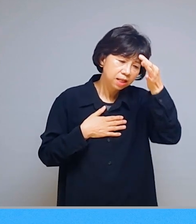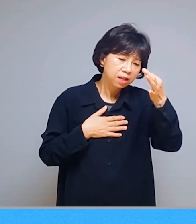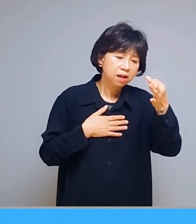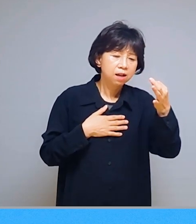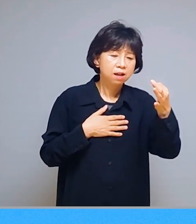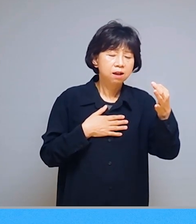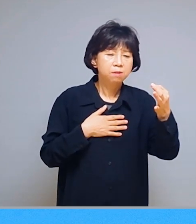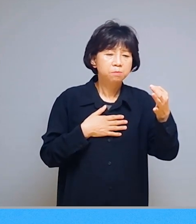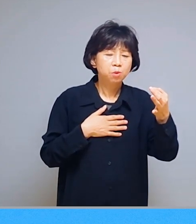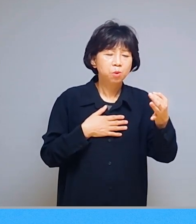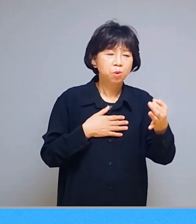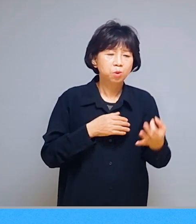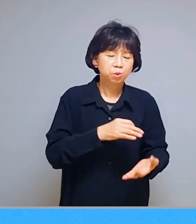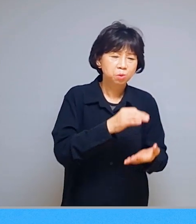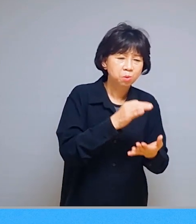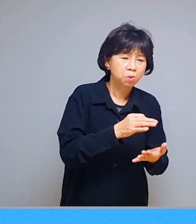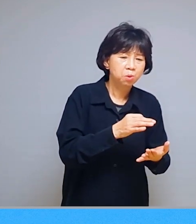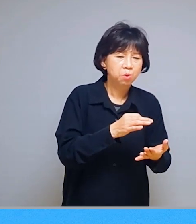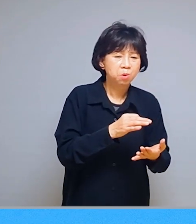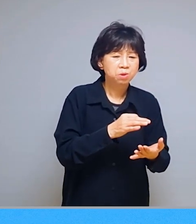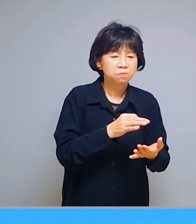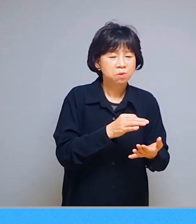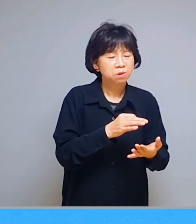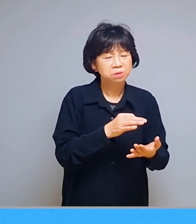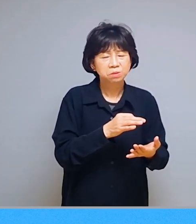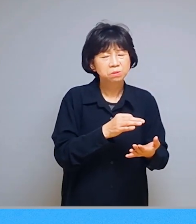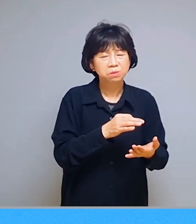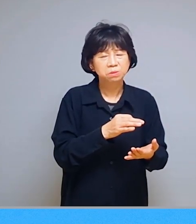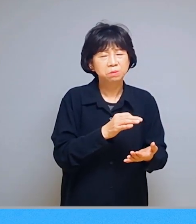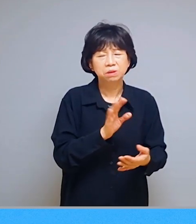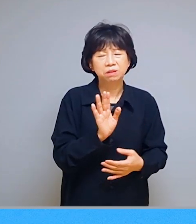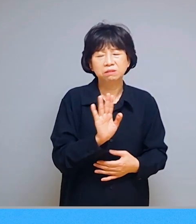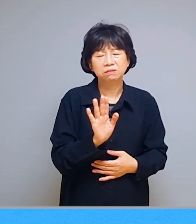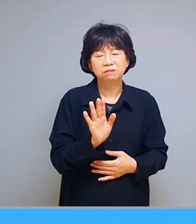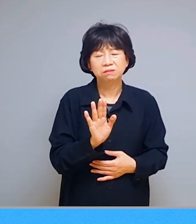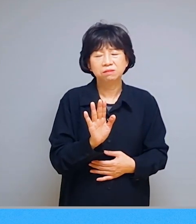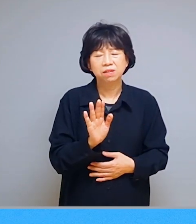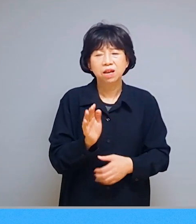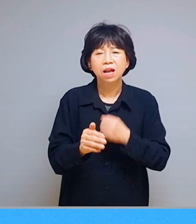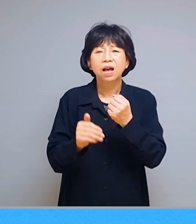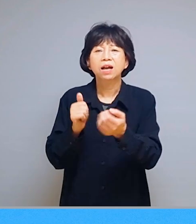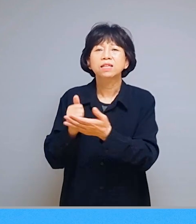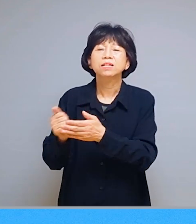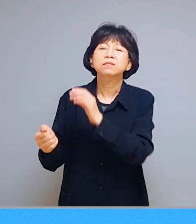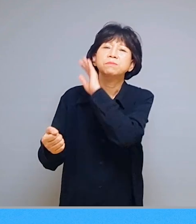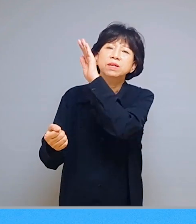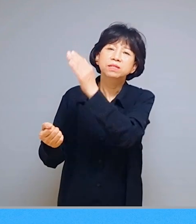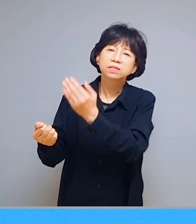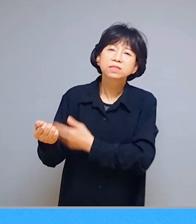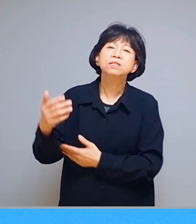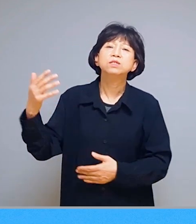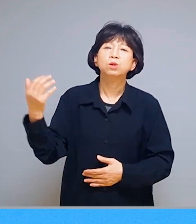내가 가지고 있는 어떤 재산으로, 인맥으로 하려는 게 아니고